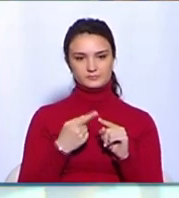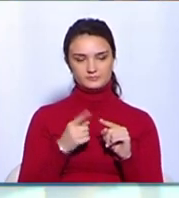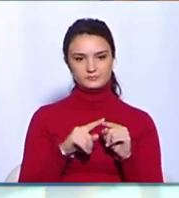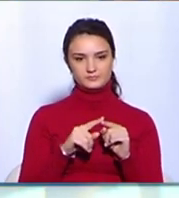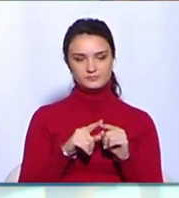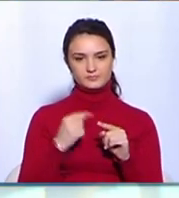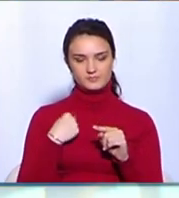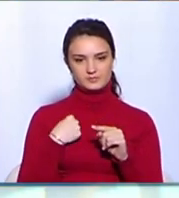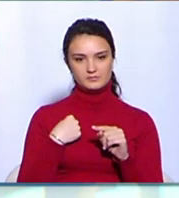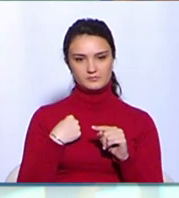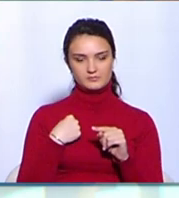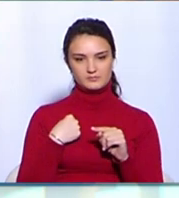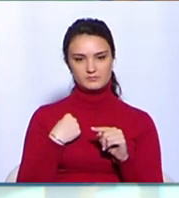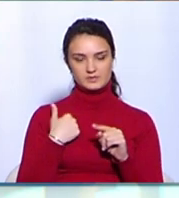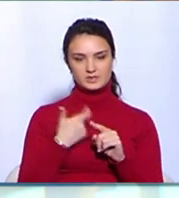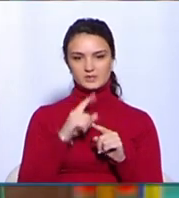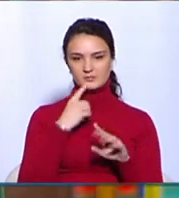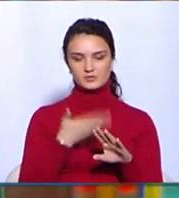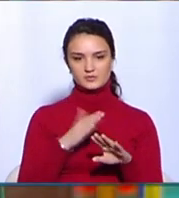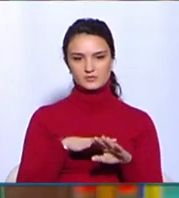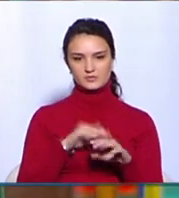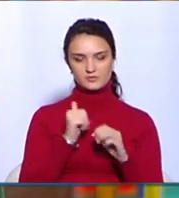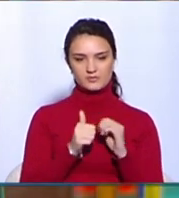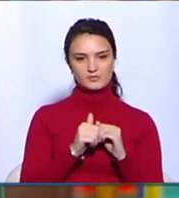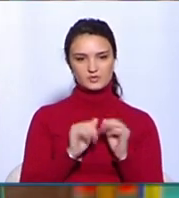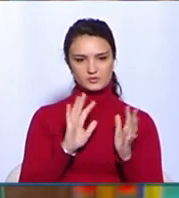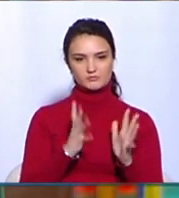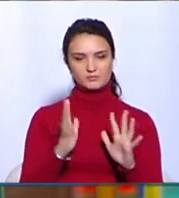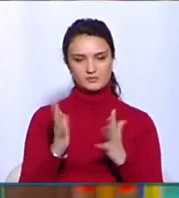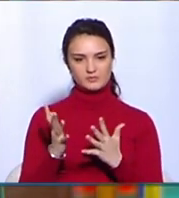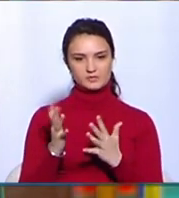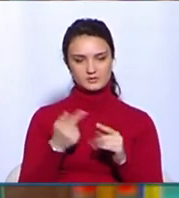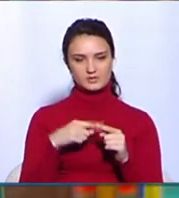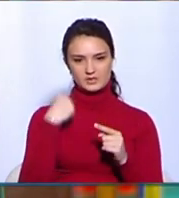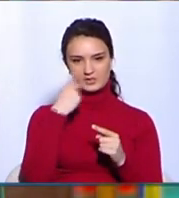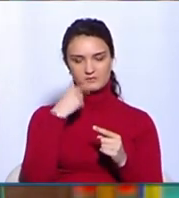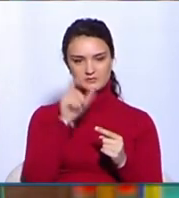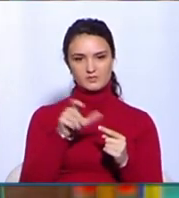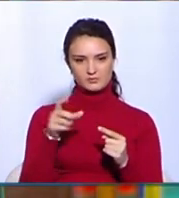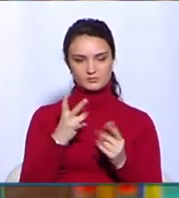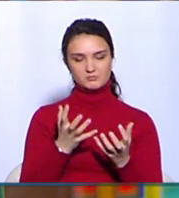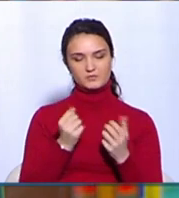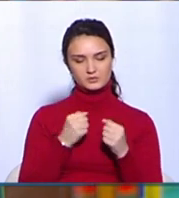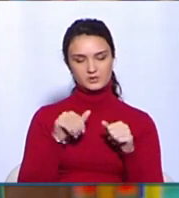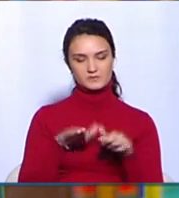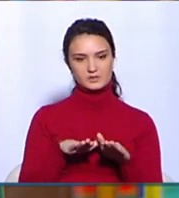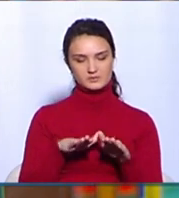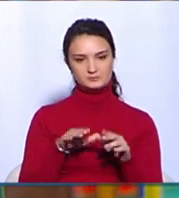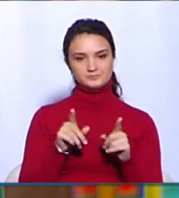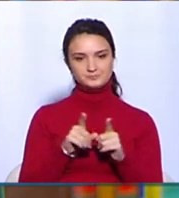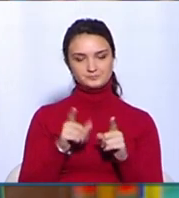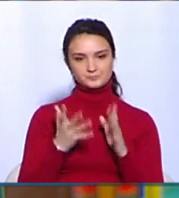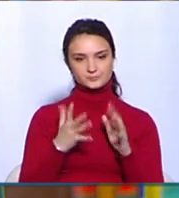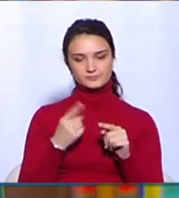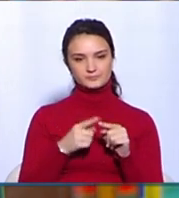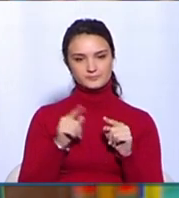რეაქცია. მე ძალიან მიჭირს ალბათ ყოველ კონკრეტულ შემთხვევაზე ინდივიდუალურად უნდა მივიღოთ გადაწყვეტილება, მითუმეტეს